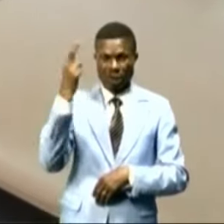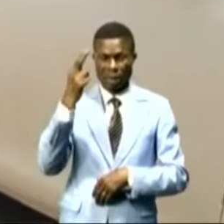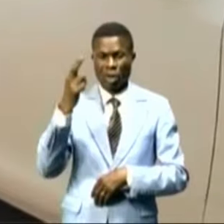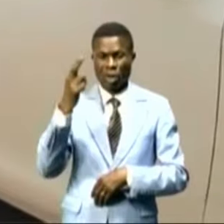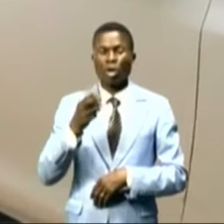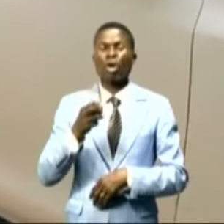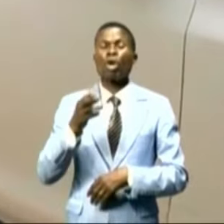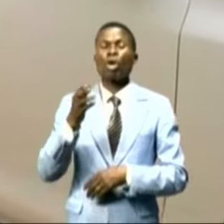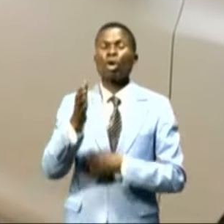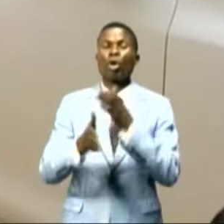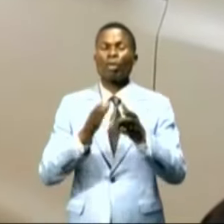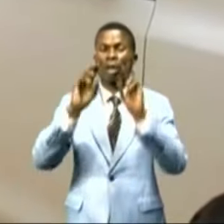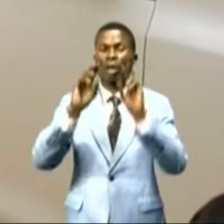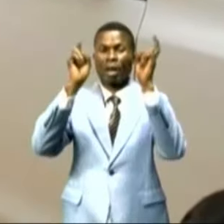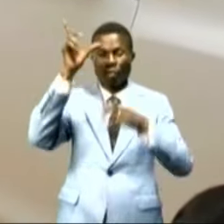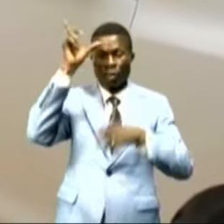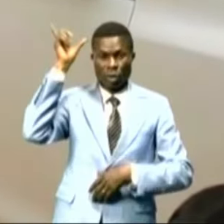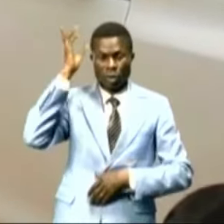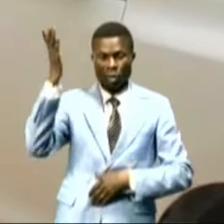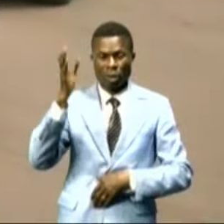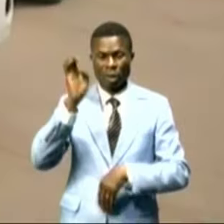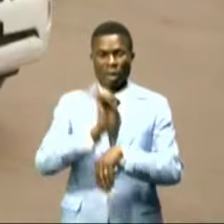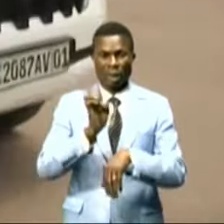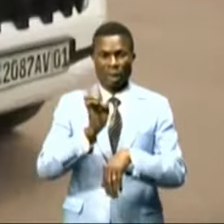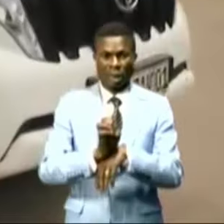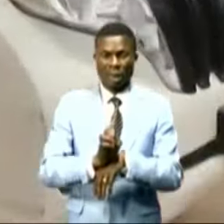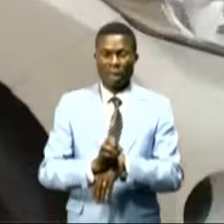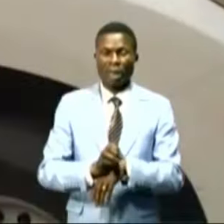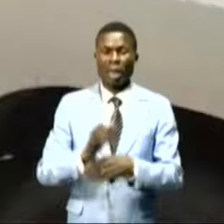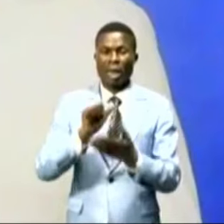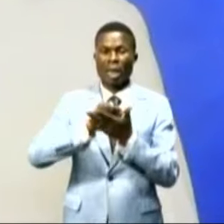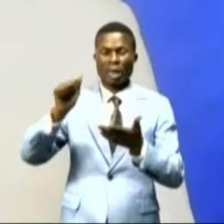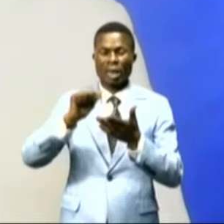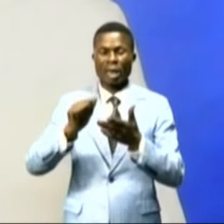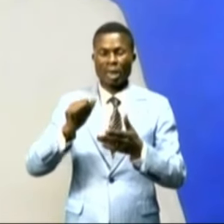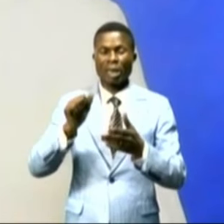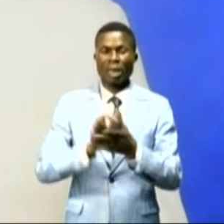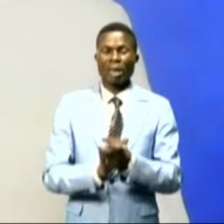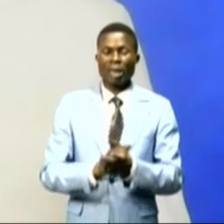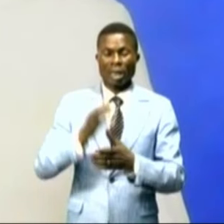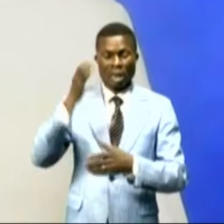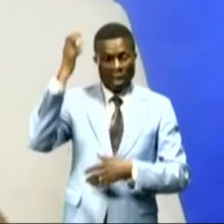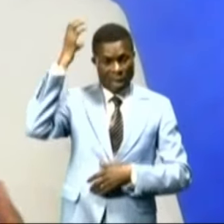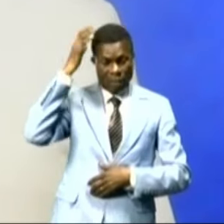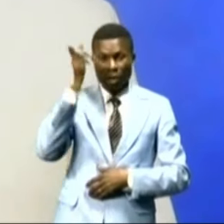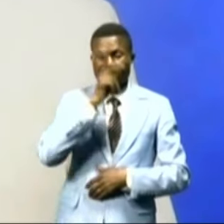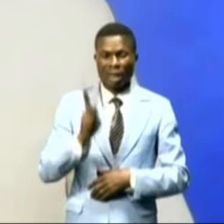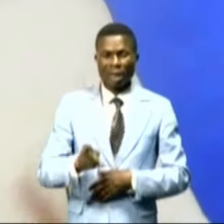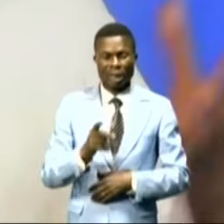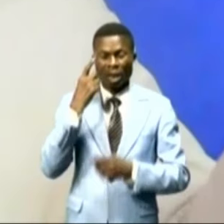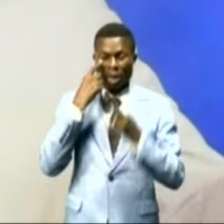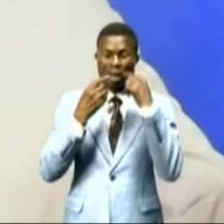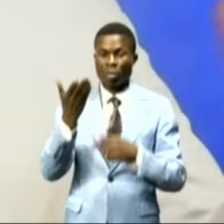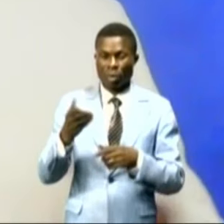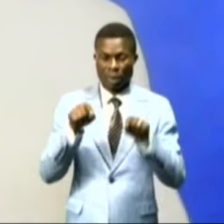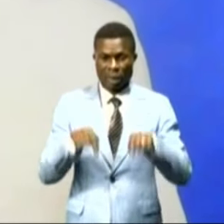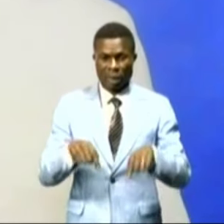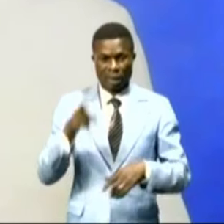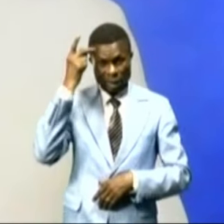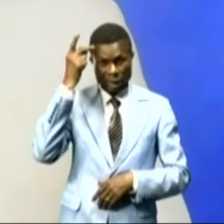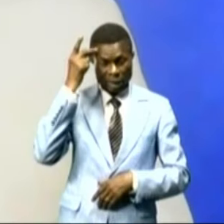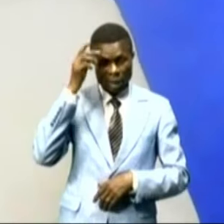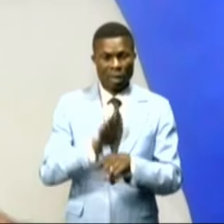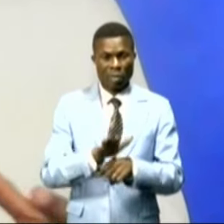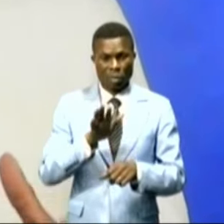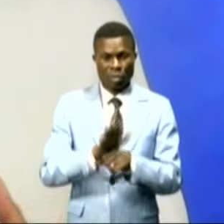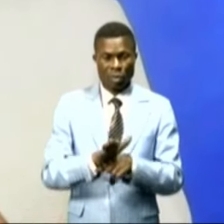À Lubumbashi, par exemple, la concession du grand séminaire, l'archevêque de Sangani, Mgr Utembi Samplin, ici à Kinshasa, à Rigimi,